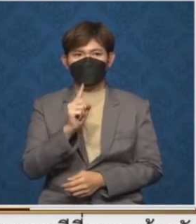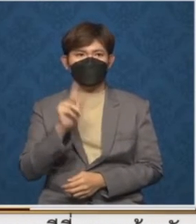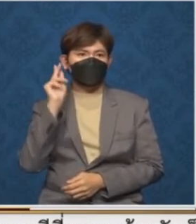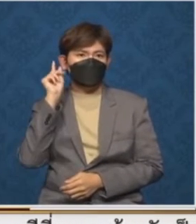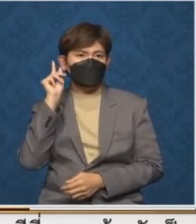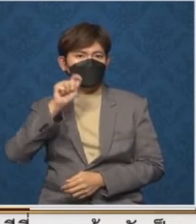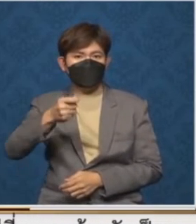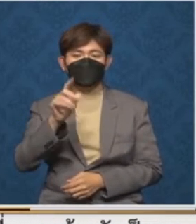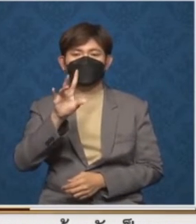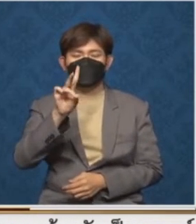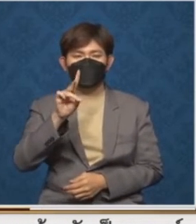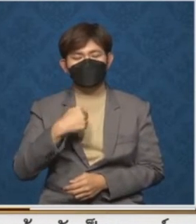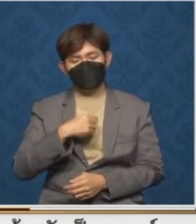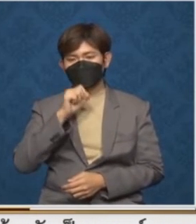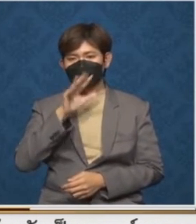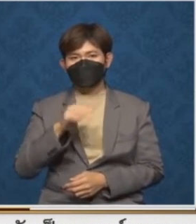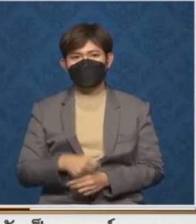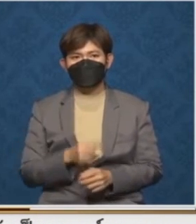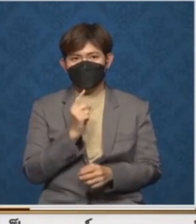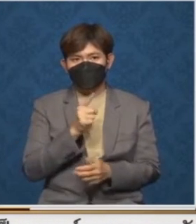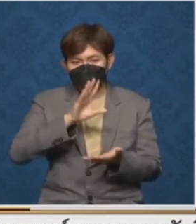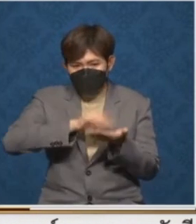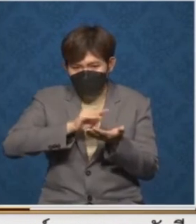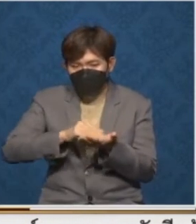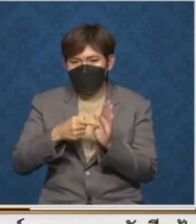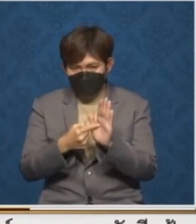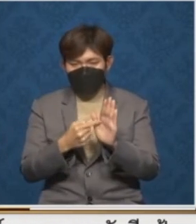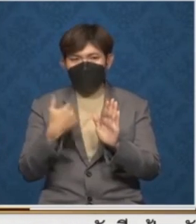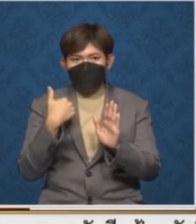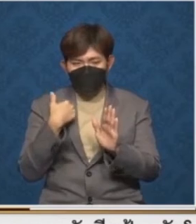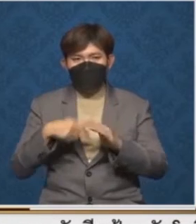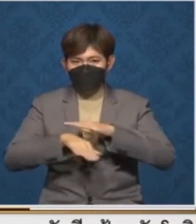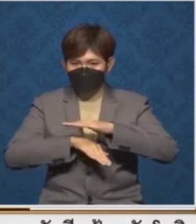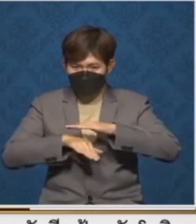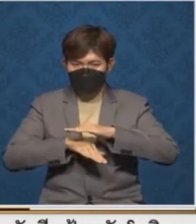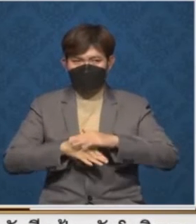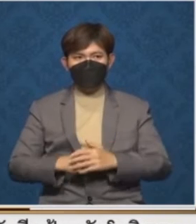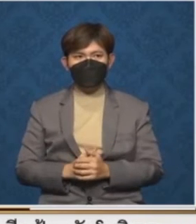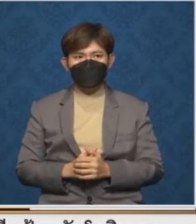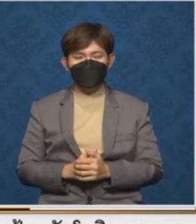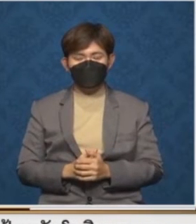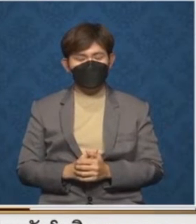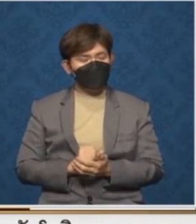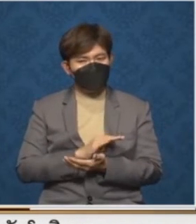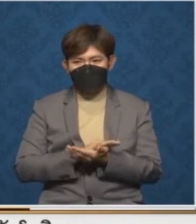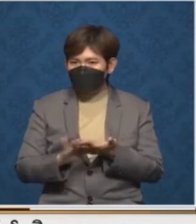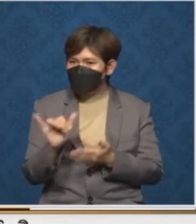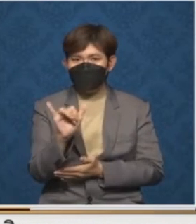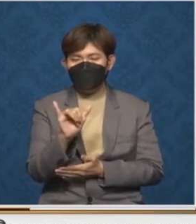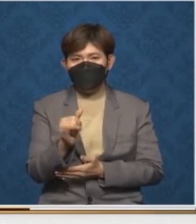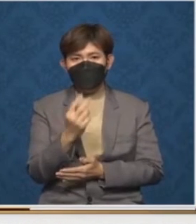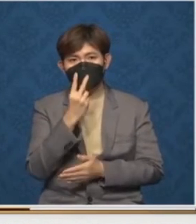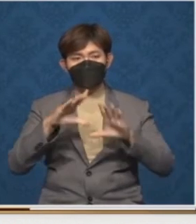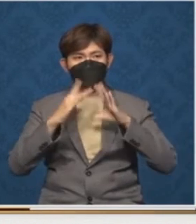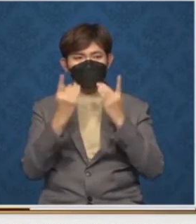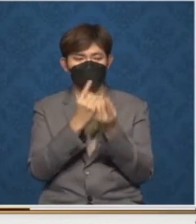ยว่ามีความวัยถึง 90%ท่านว่าเขาเข้าไปเสนออ.ย.ไทยฮะ ไปเสนอ